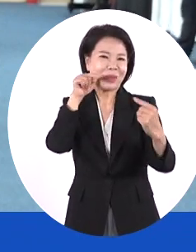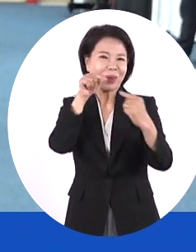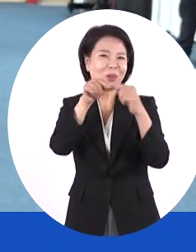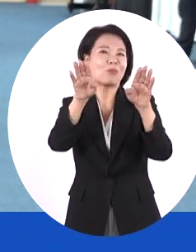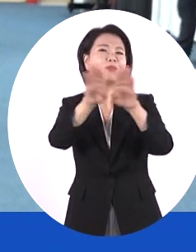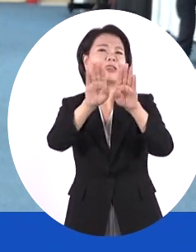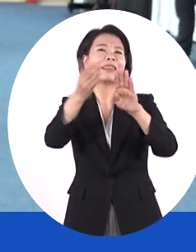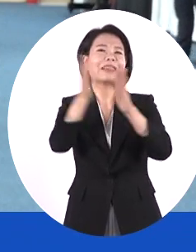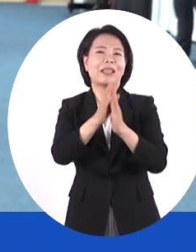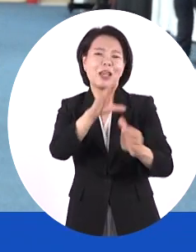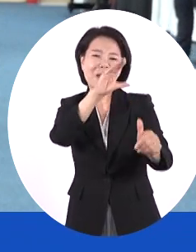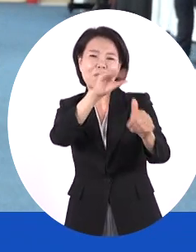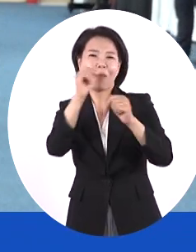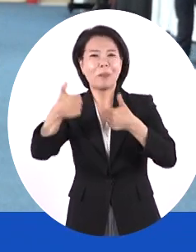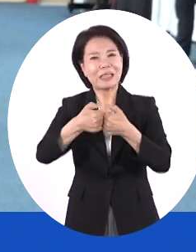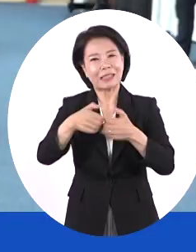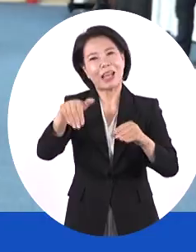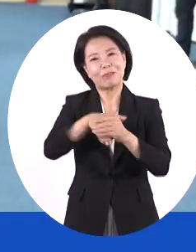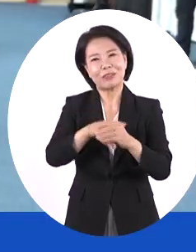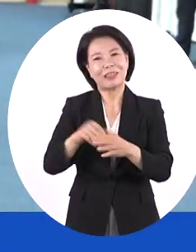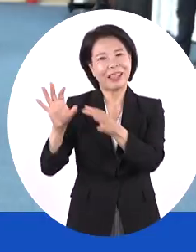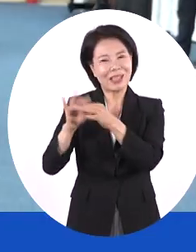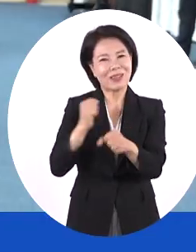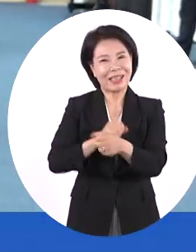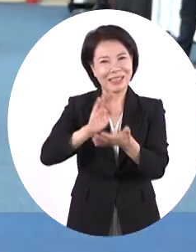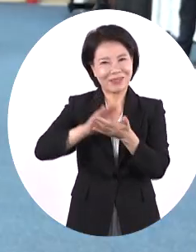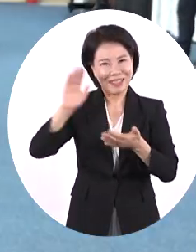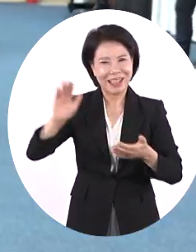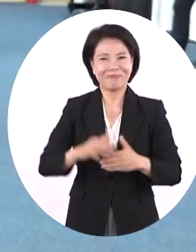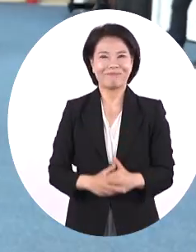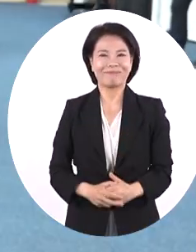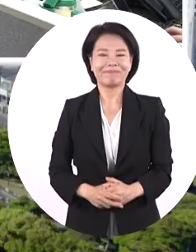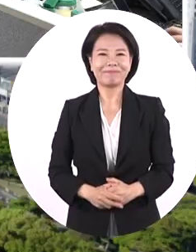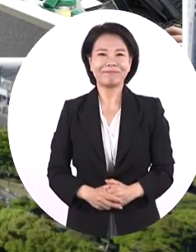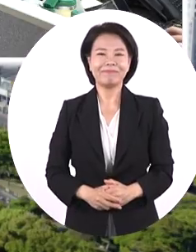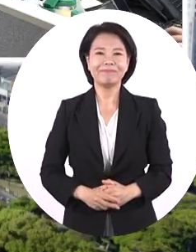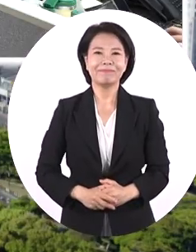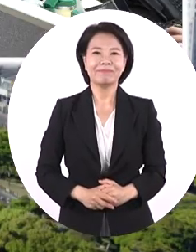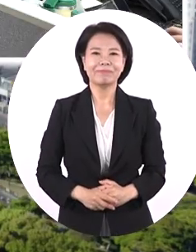소통 창구로서 모범적인 상담 문화를 이어가겠습니다.